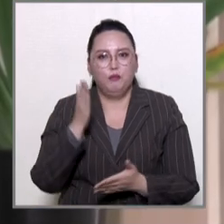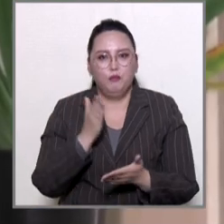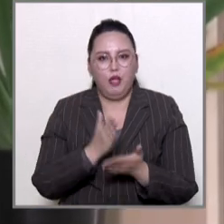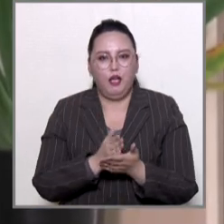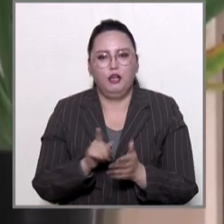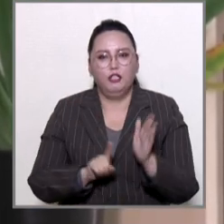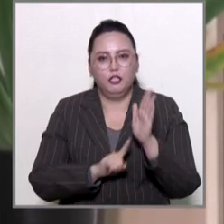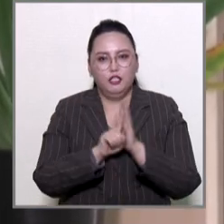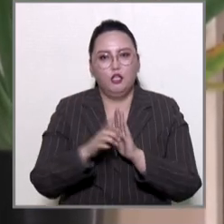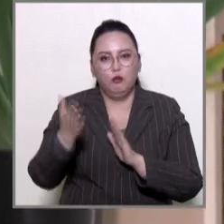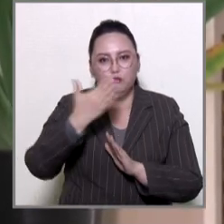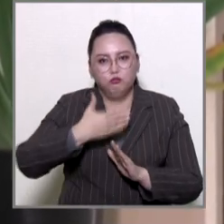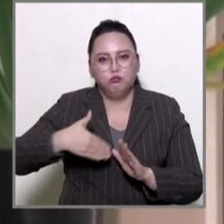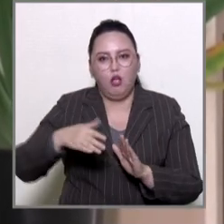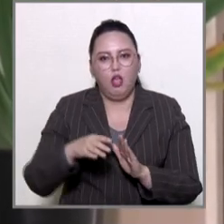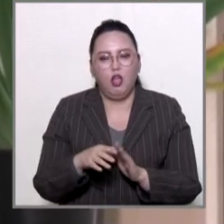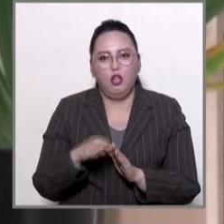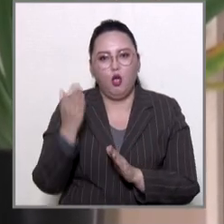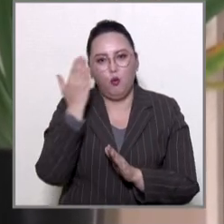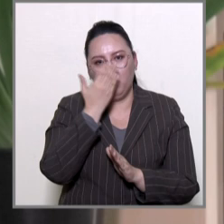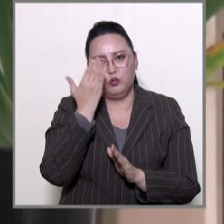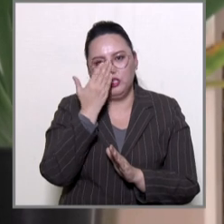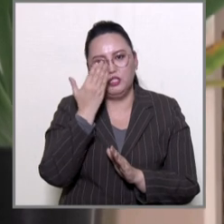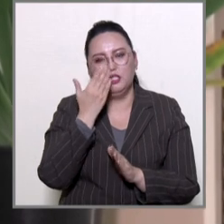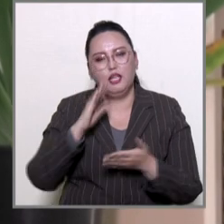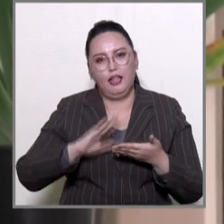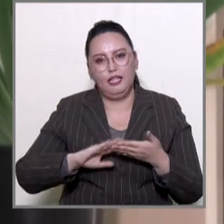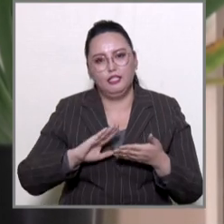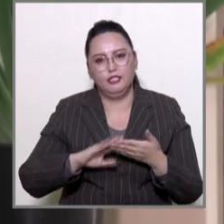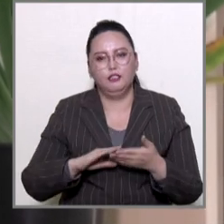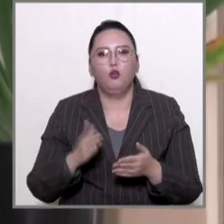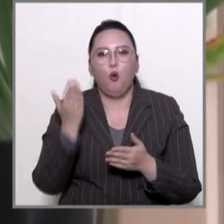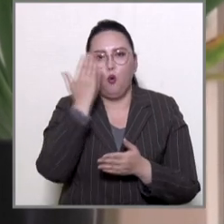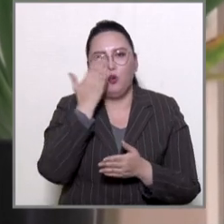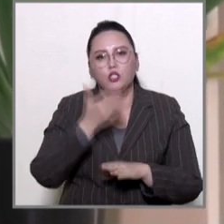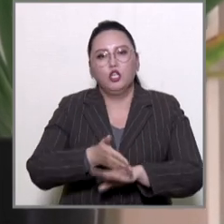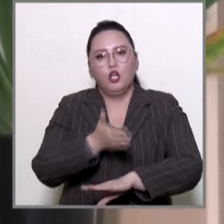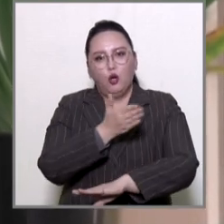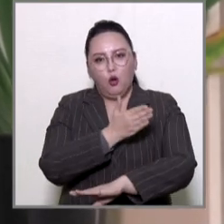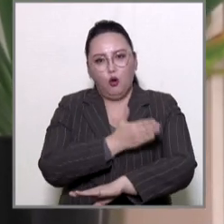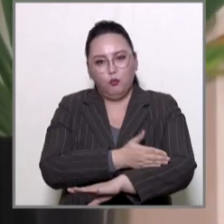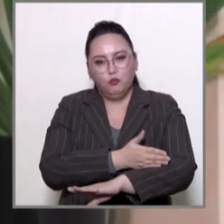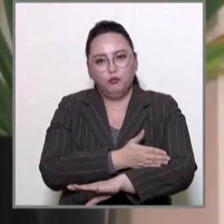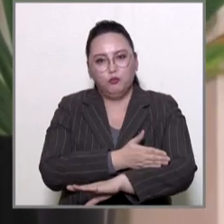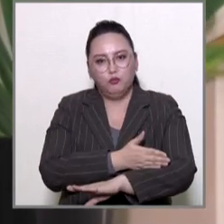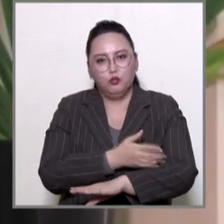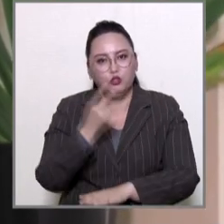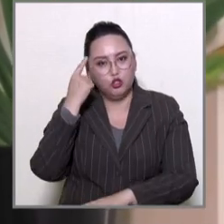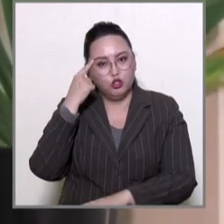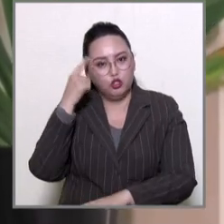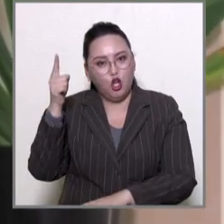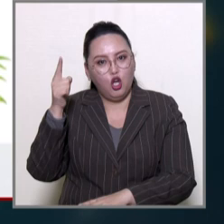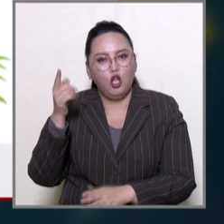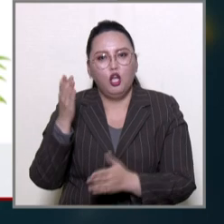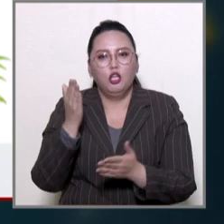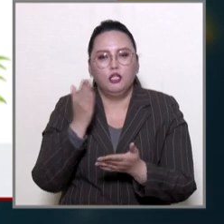энэ үгэлгээ уншицгаая. За уншихын өмнө та бүхэн маань энэ зохиолд гарч байгаа үгийн утгыг нь